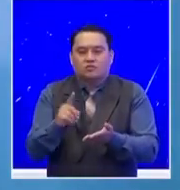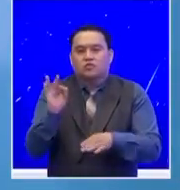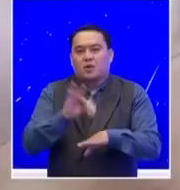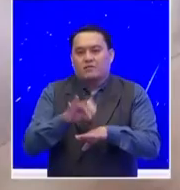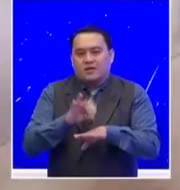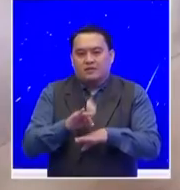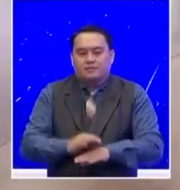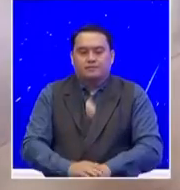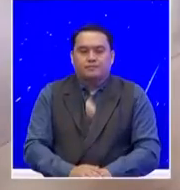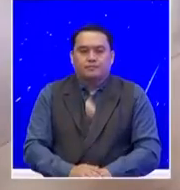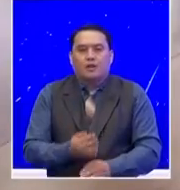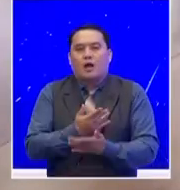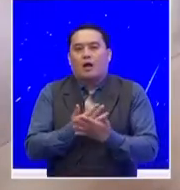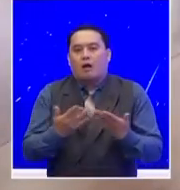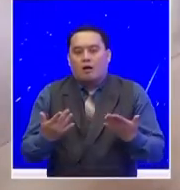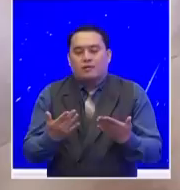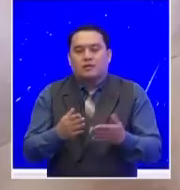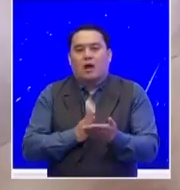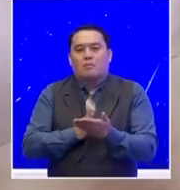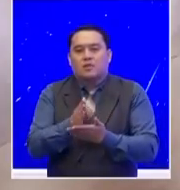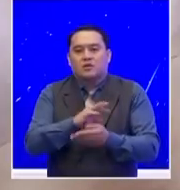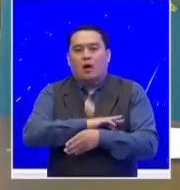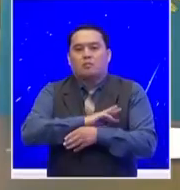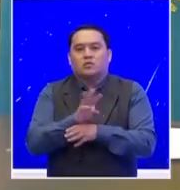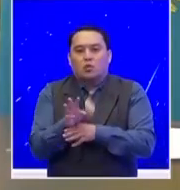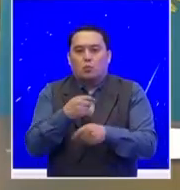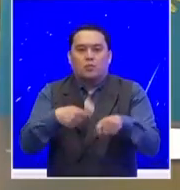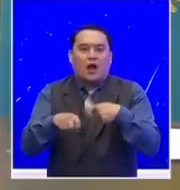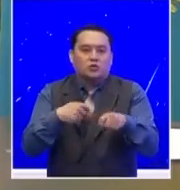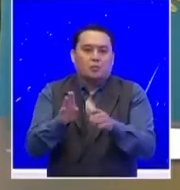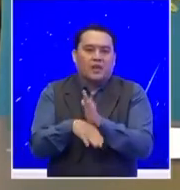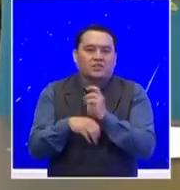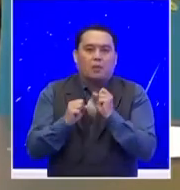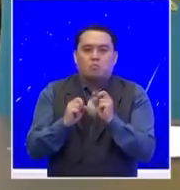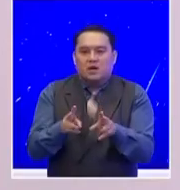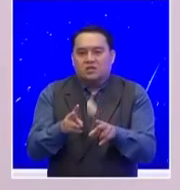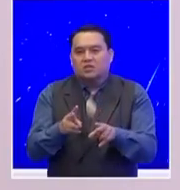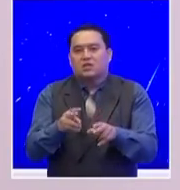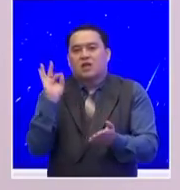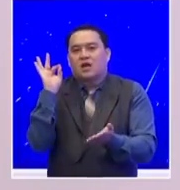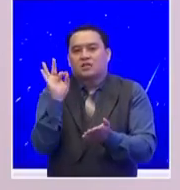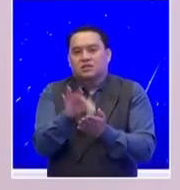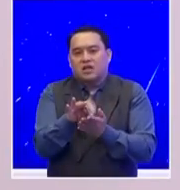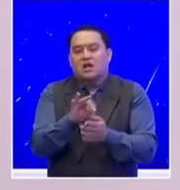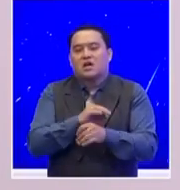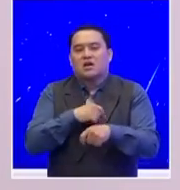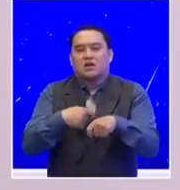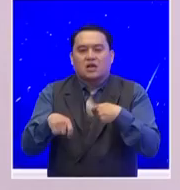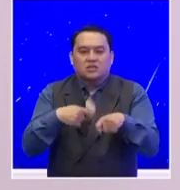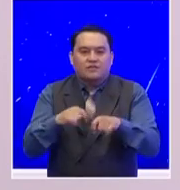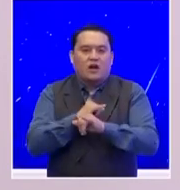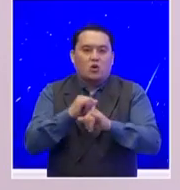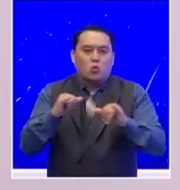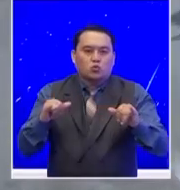заболеваемости. Ряд мер власти страны намерены направить и на обеспечение продовольственной безопасности. Для этой цели необходимо развивать